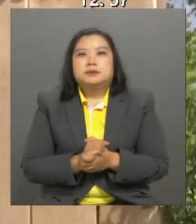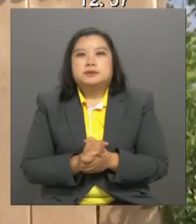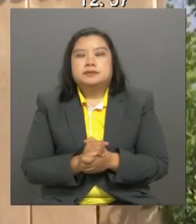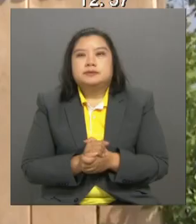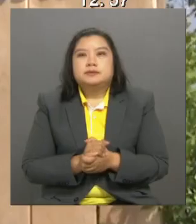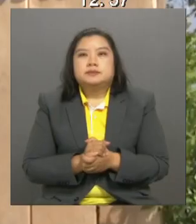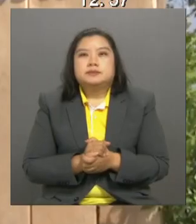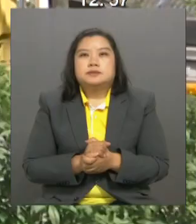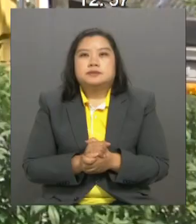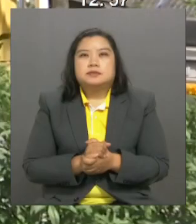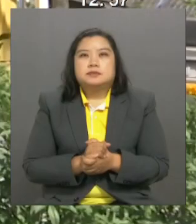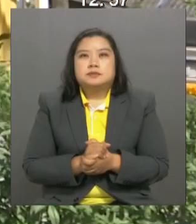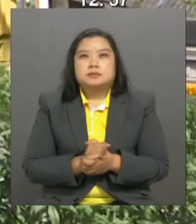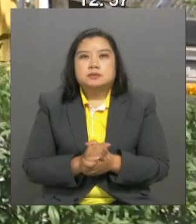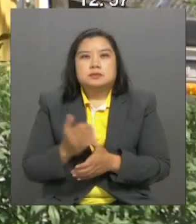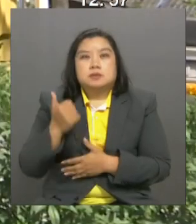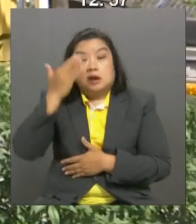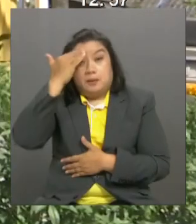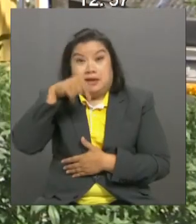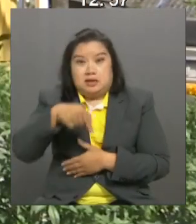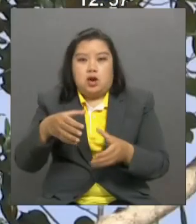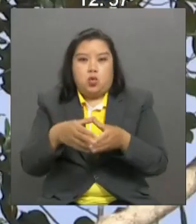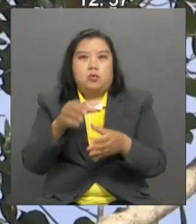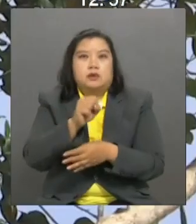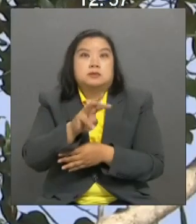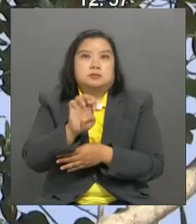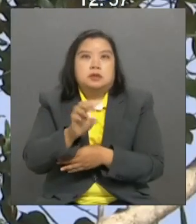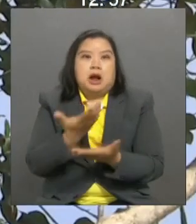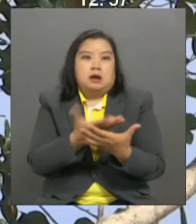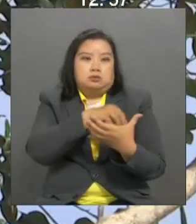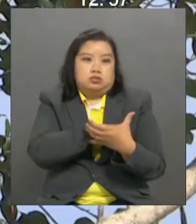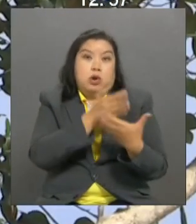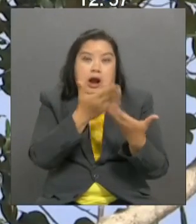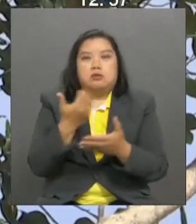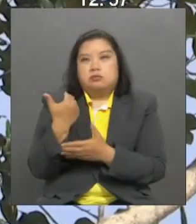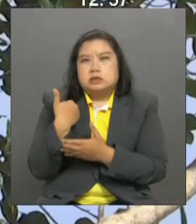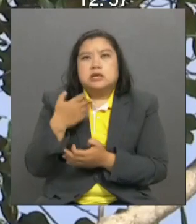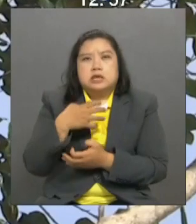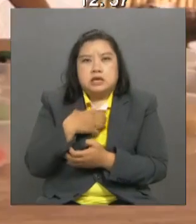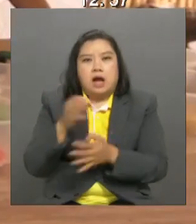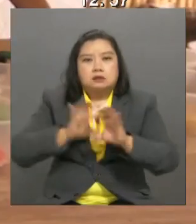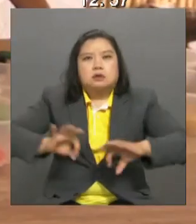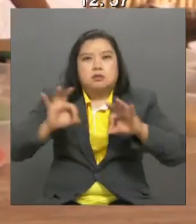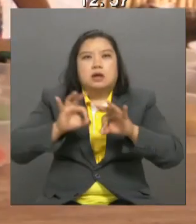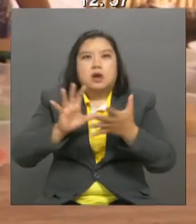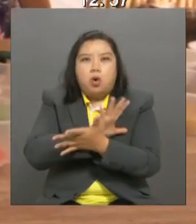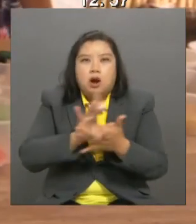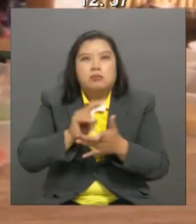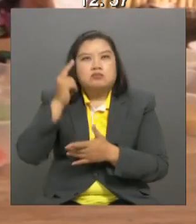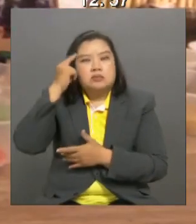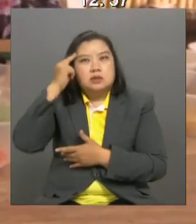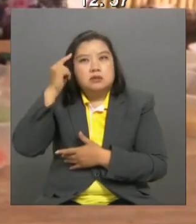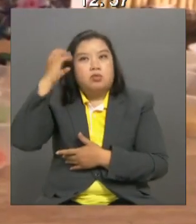กลุ่มวิสาหกิจแห่งนี้ไม่เพียงแค่หวังรายได้เป็นหลักแต่ยังมุ่งหวังสร้างความตระหนักในการอนุรักษ์ภูมิปัญญาชุมช